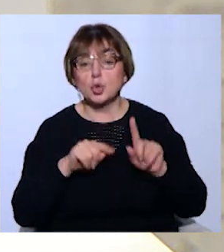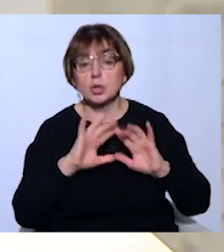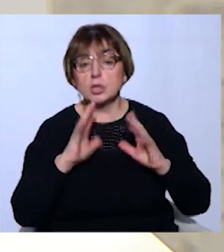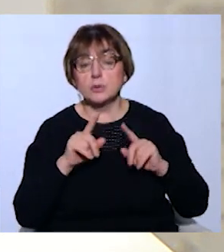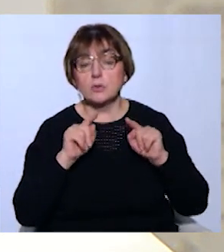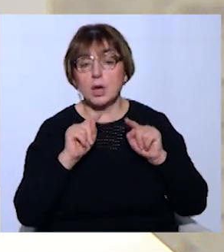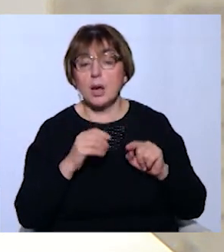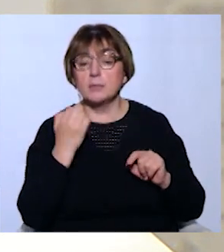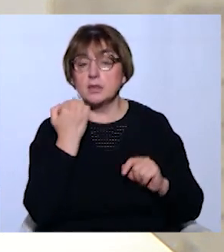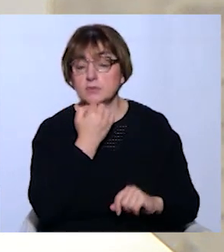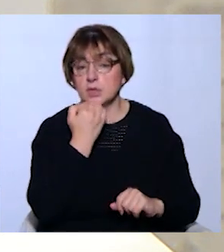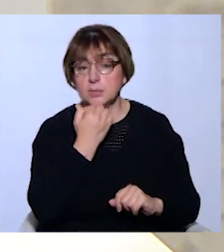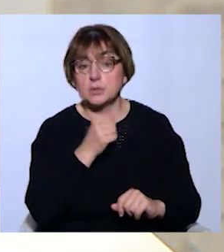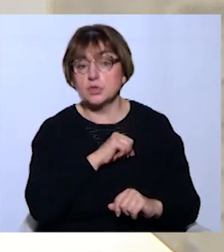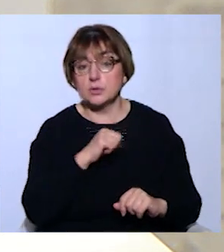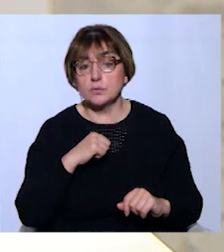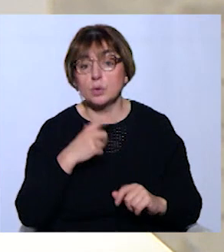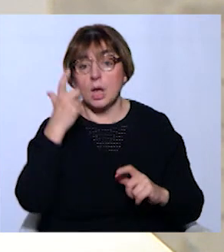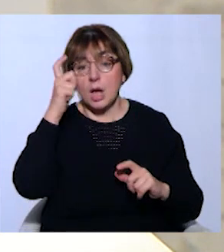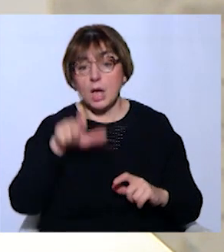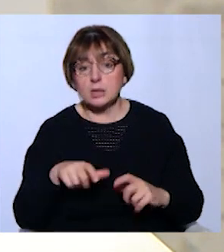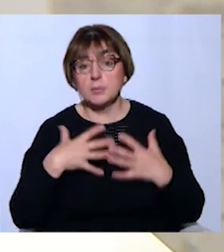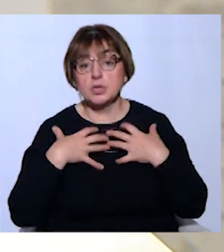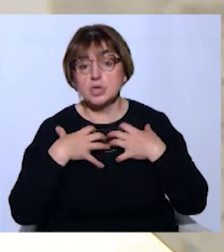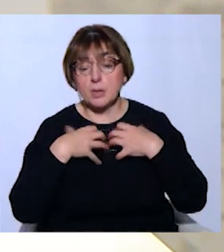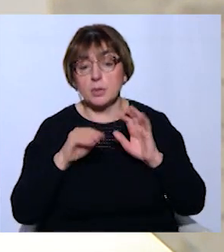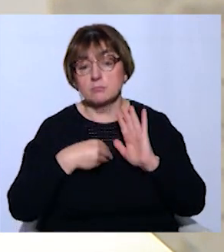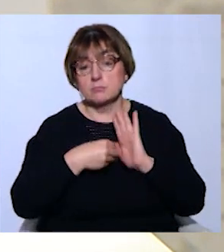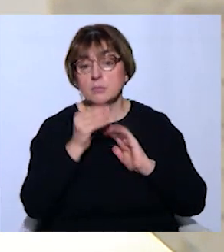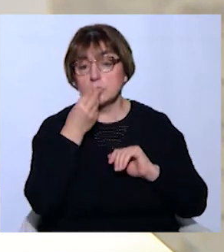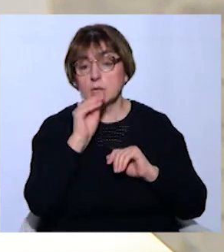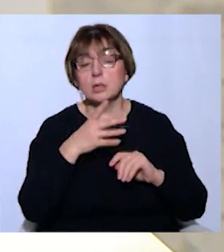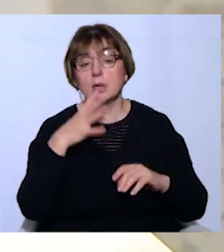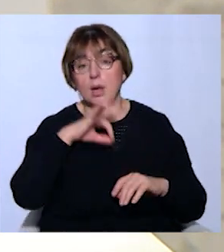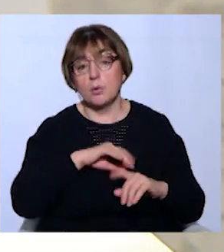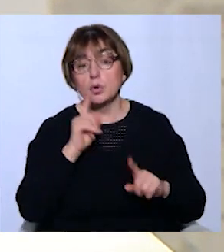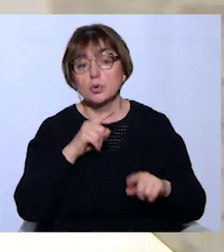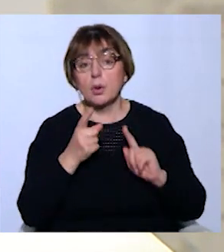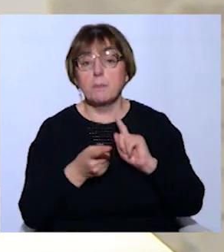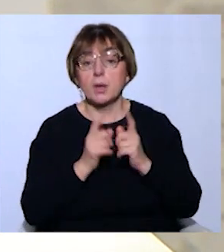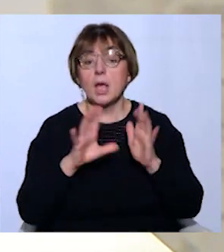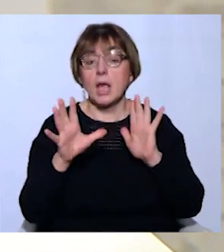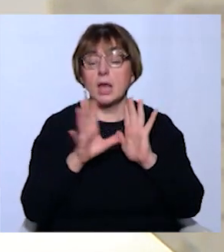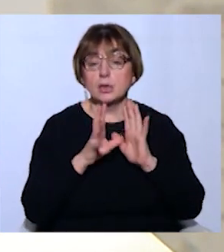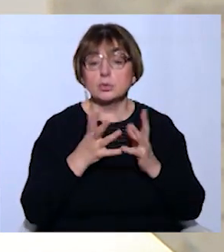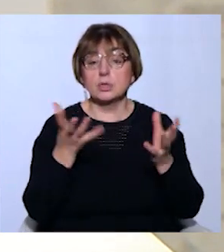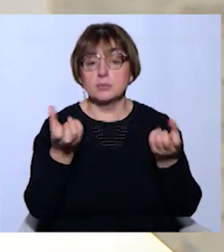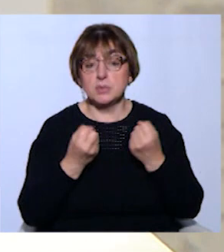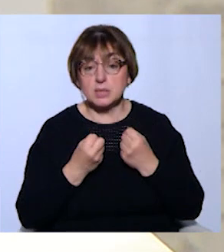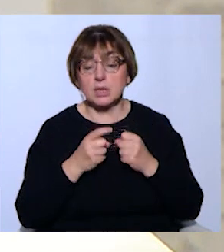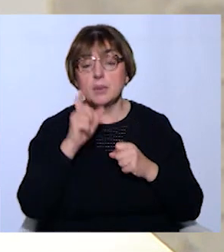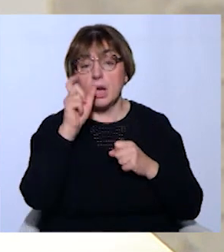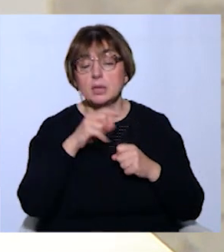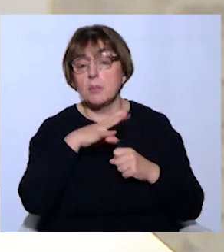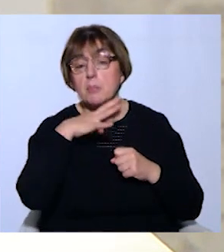ამ ნივთიერებებს ჩვენ ჯანმრთელობის გასაუმჯობესებლად ვიყენებთ. ზოგიერთ შემთხვევაში კიდე ელექტროდენის მისაღებად, ასე რომ